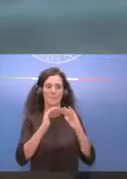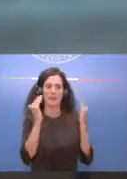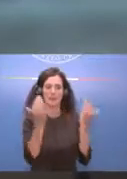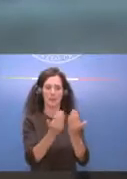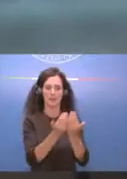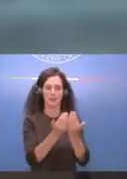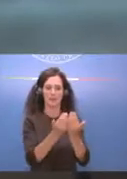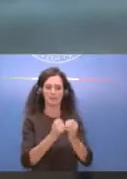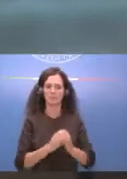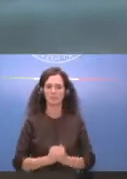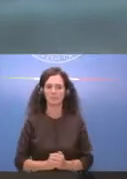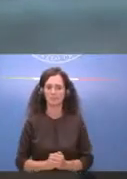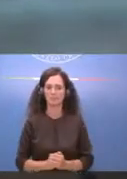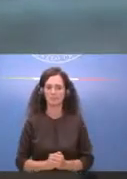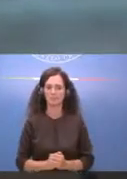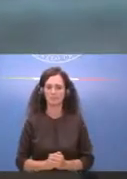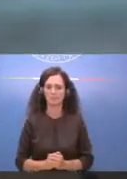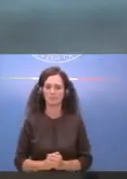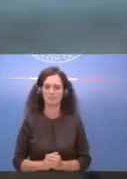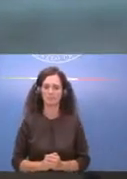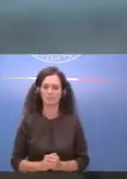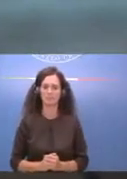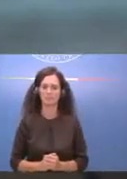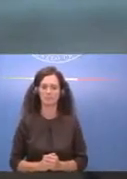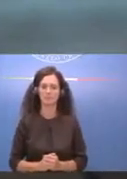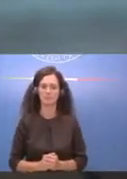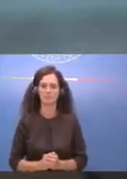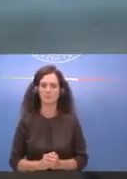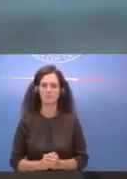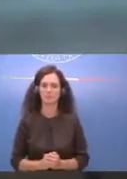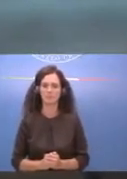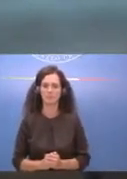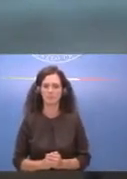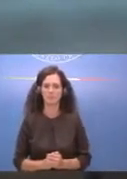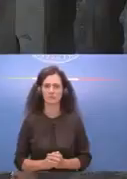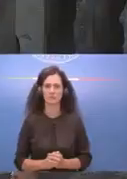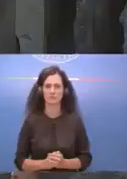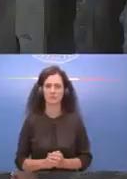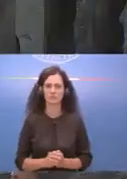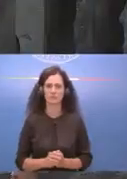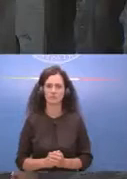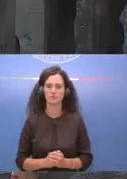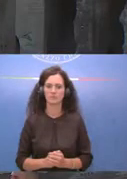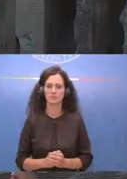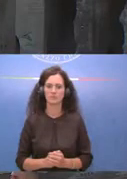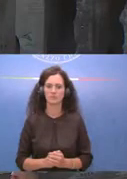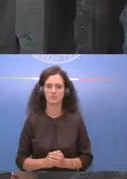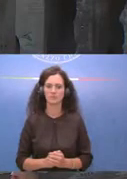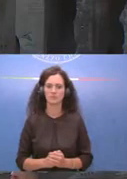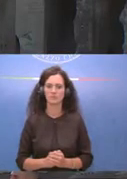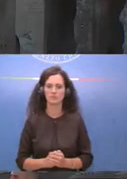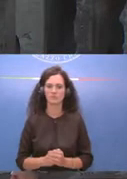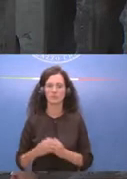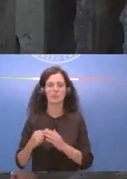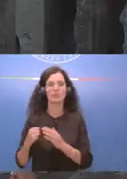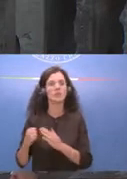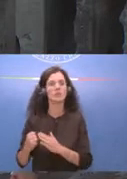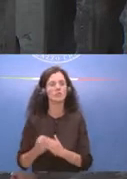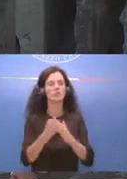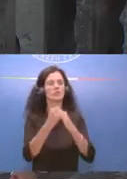lazio il sostegno alla cultura e cruciale della ripartenza del paese